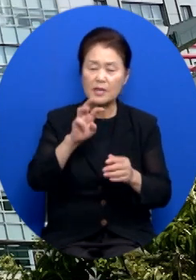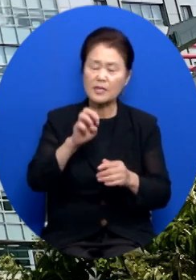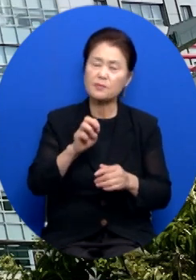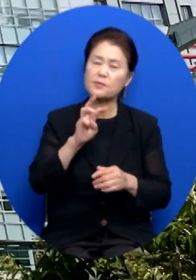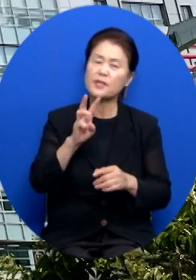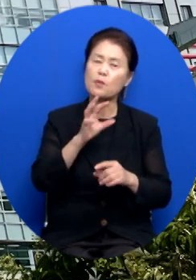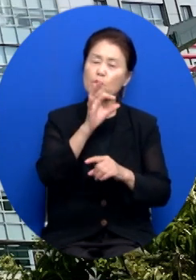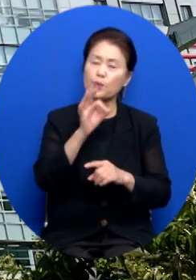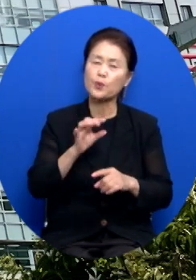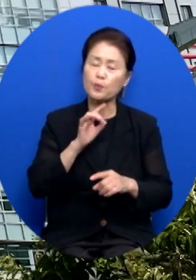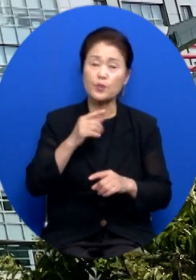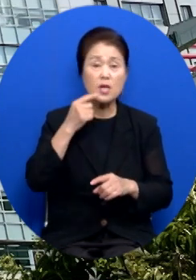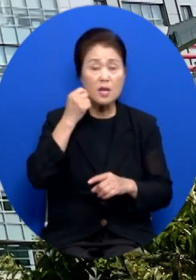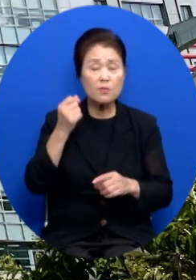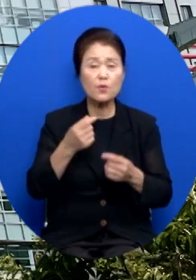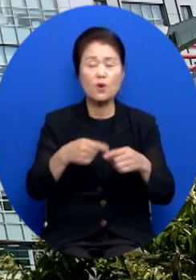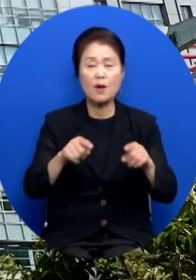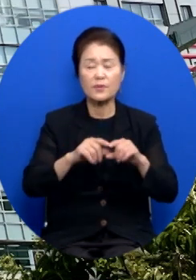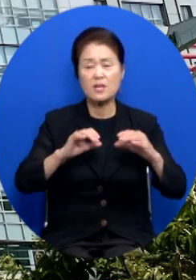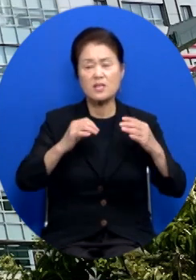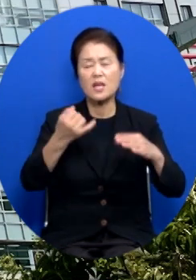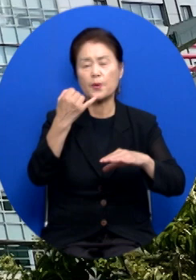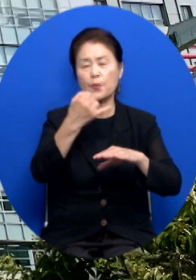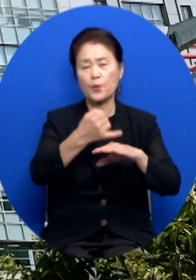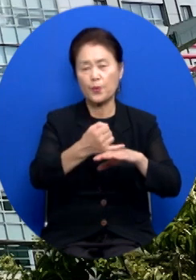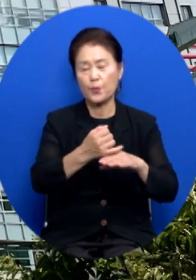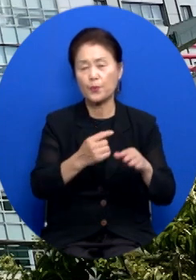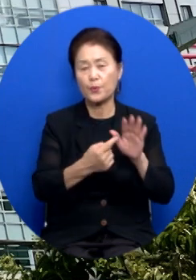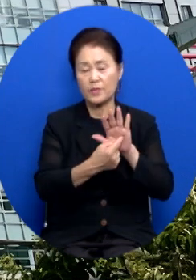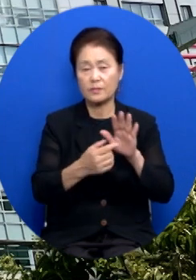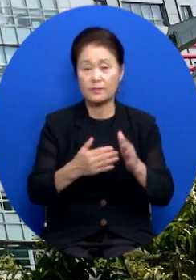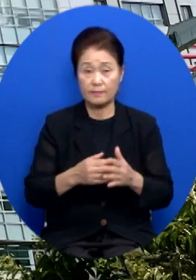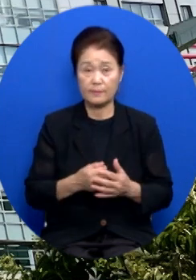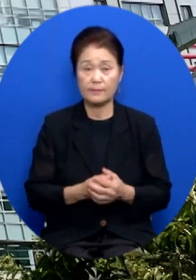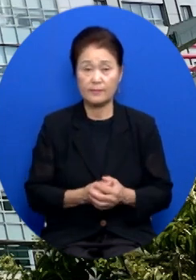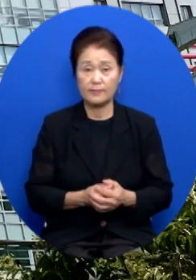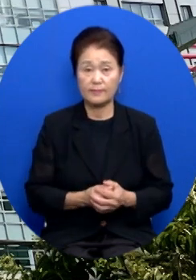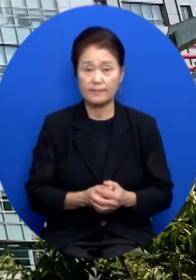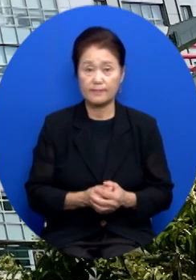33%로 일본과 함께 세계 최하위권으로 나타났습니다.